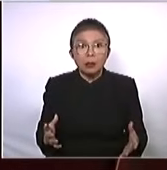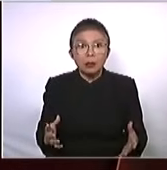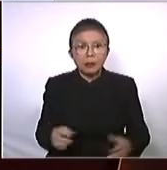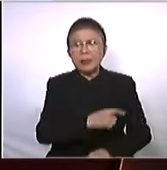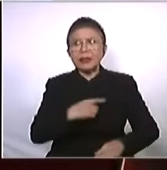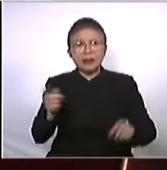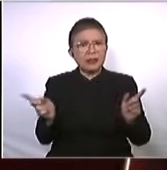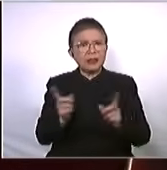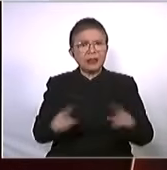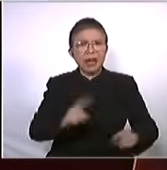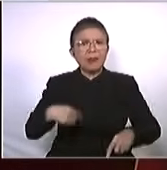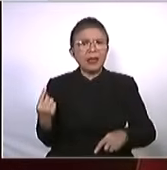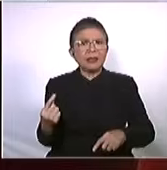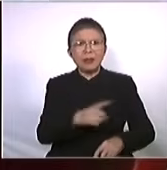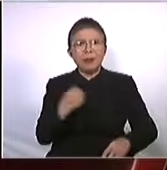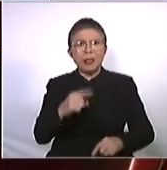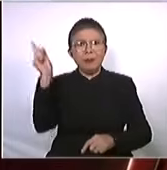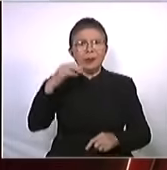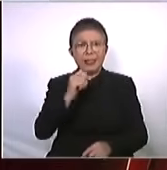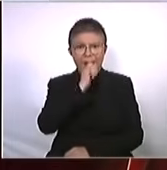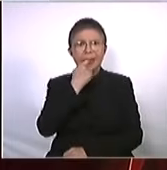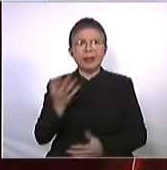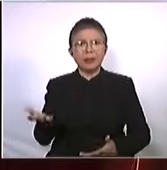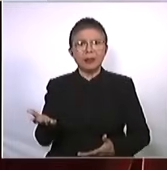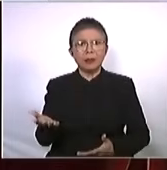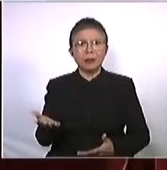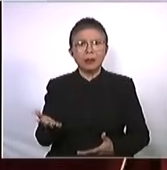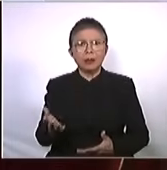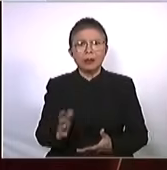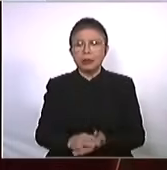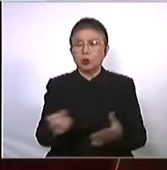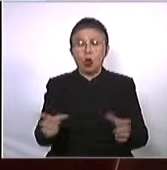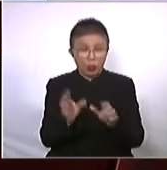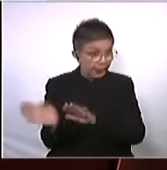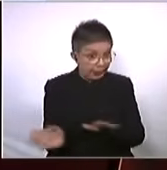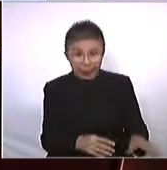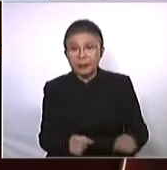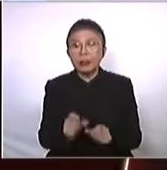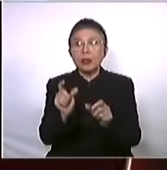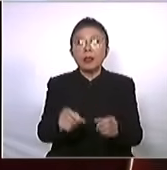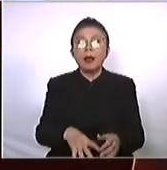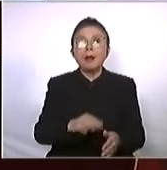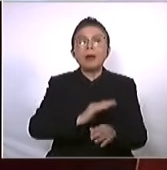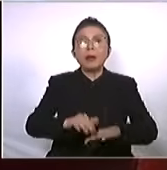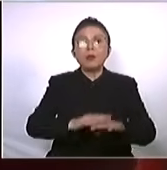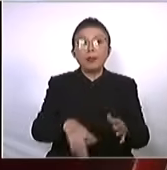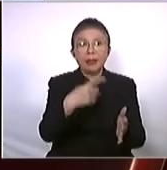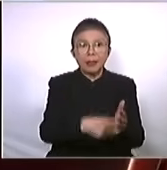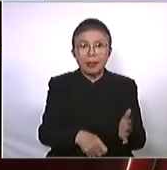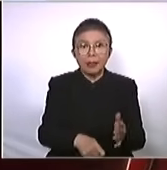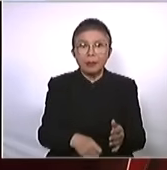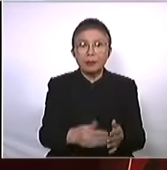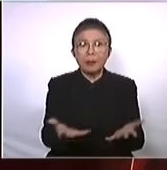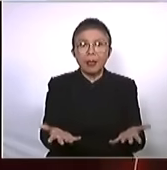aja bahkan mau diberi ampun kemarin itu diberi pengampunan pajak saya bilang ini harus pidana masuk